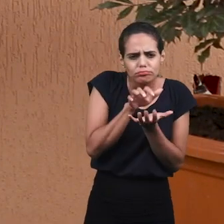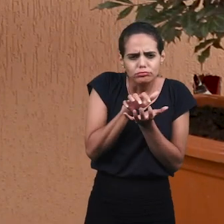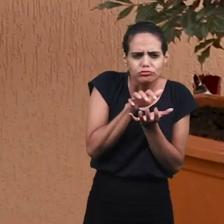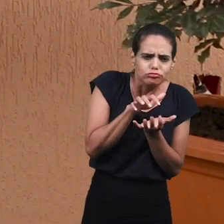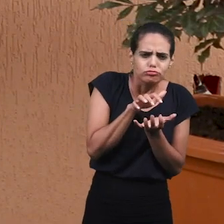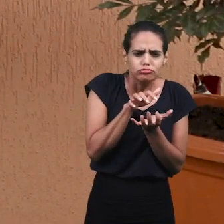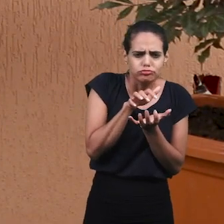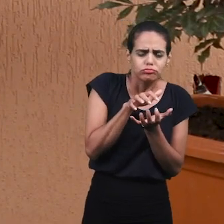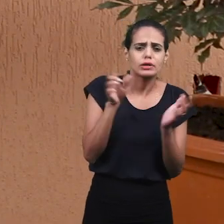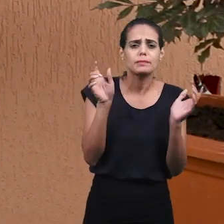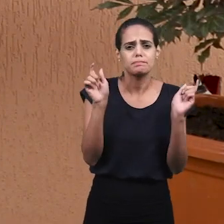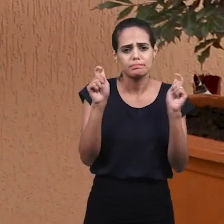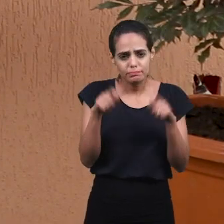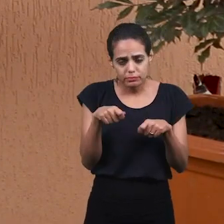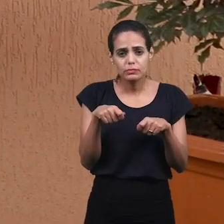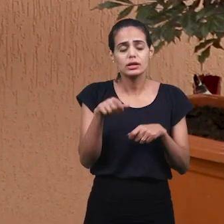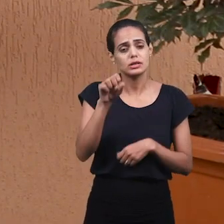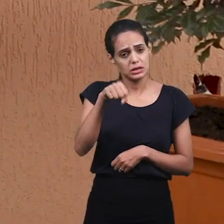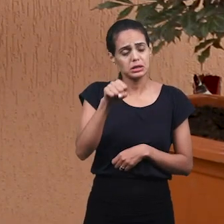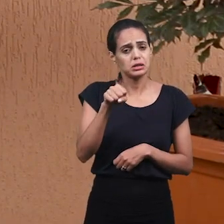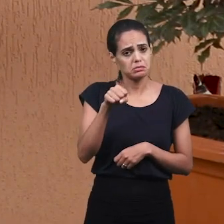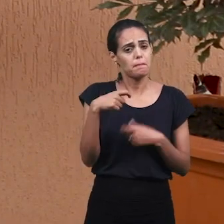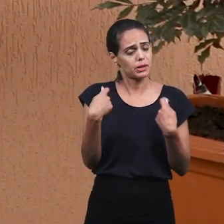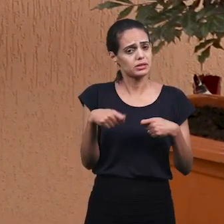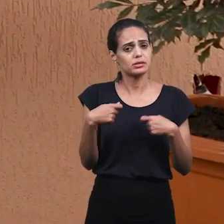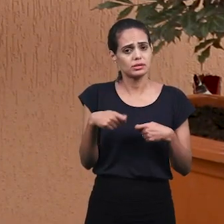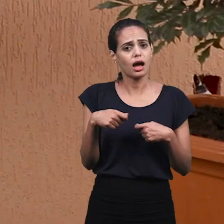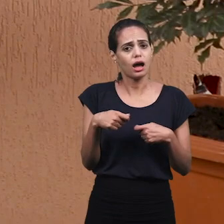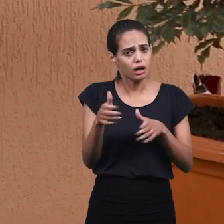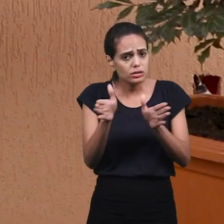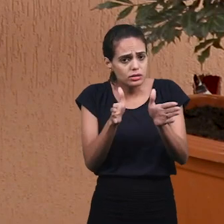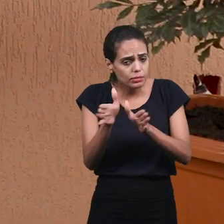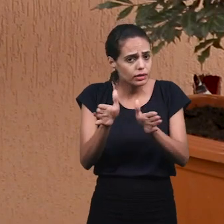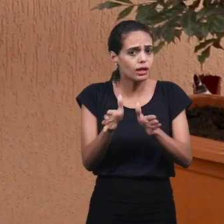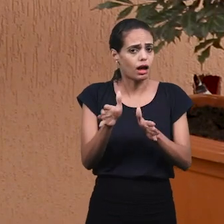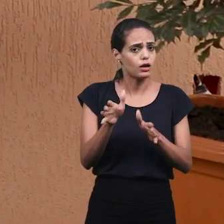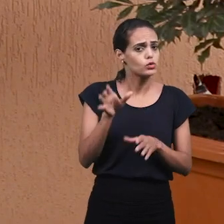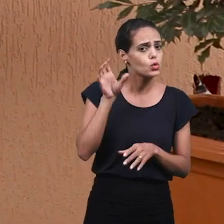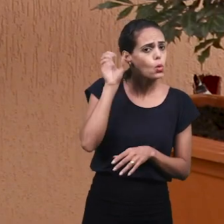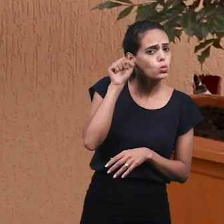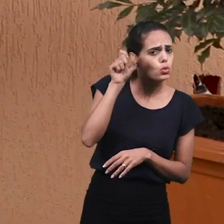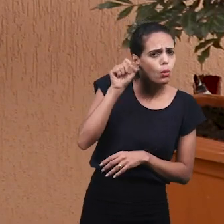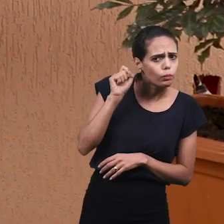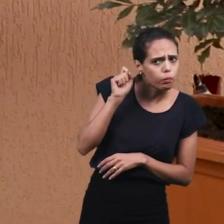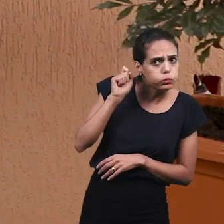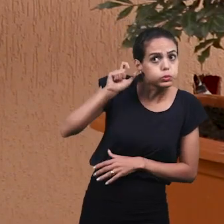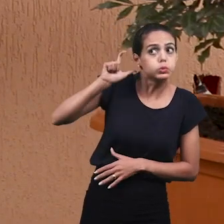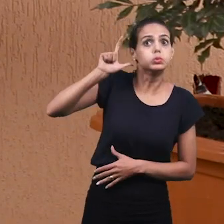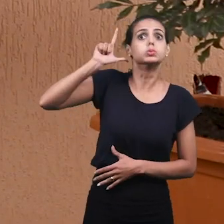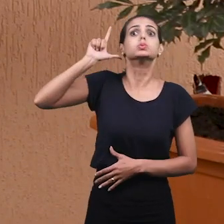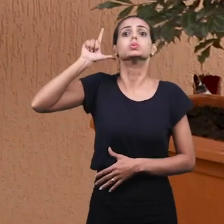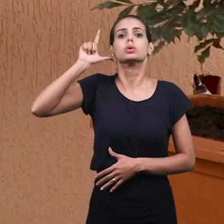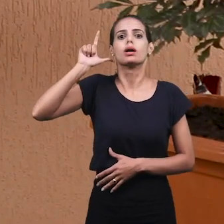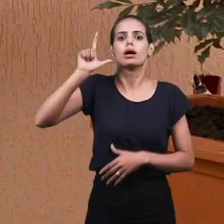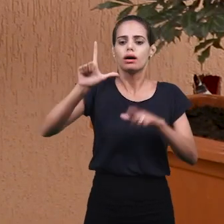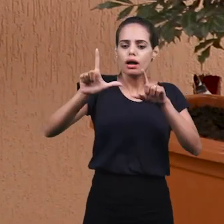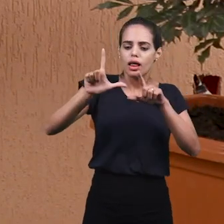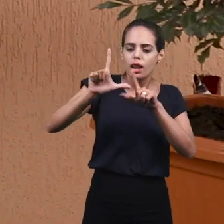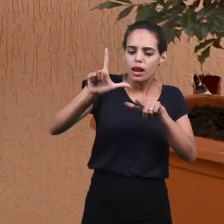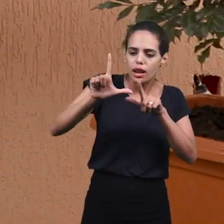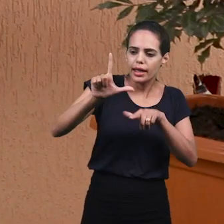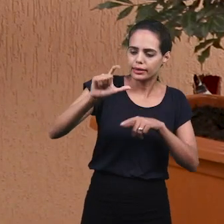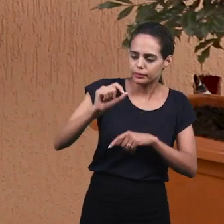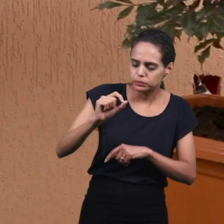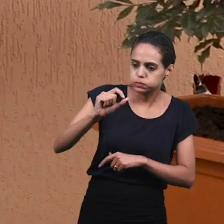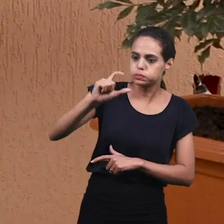âgées, n'importe quel moment, la vie de la personne âgée, elle a besoin de l'accessibilité avec une lettre plus grande,